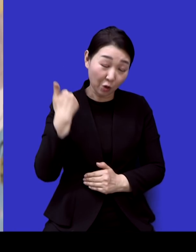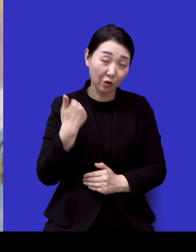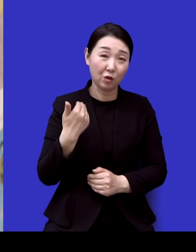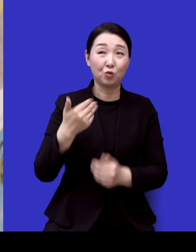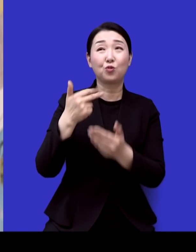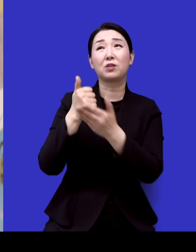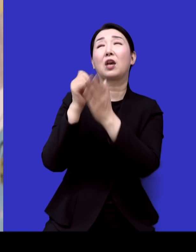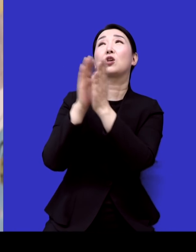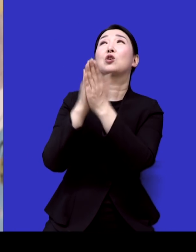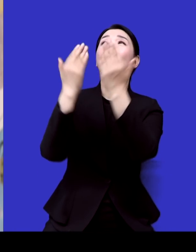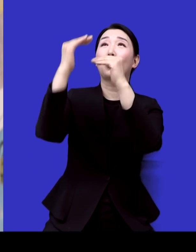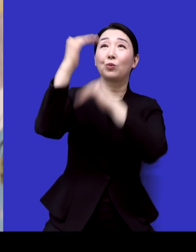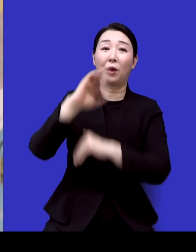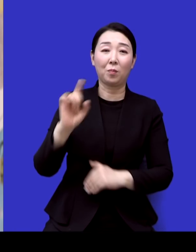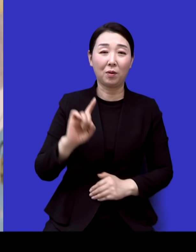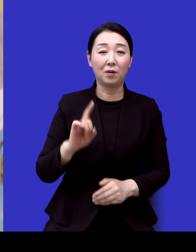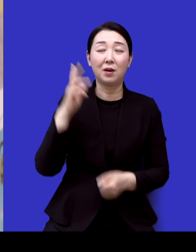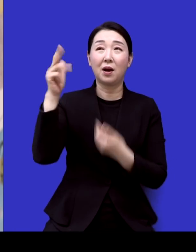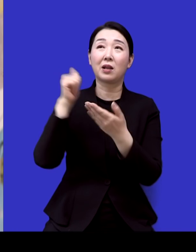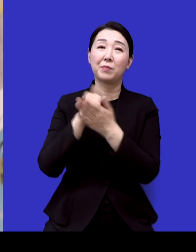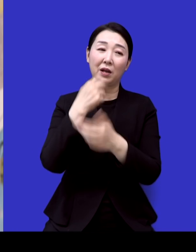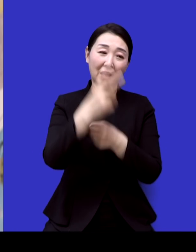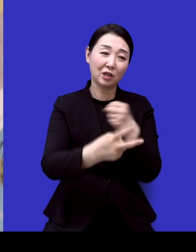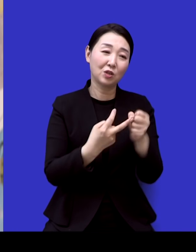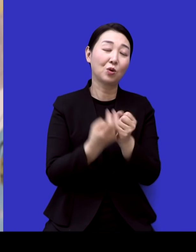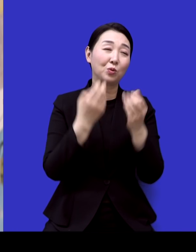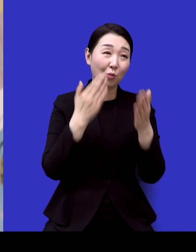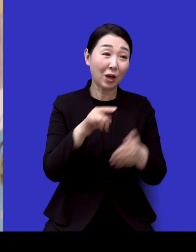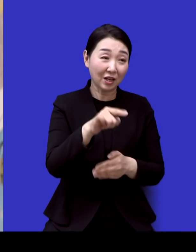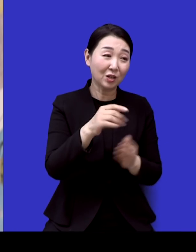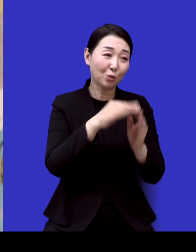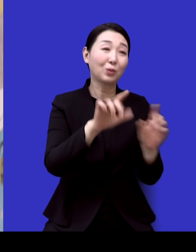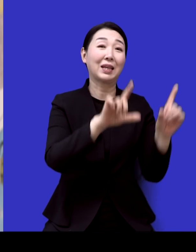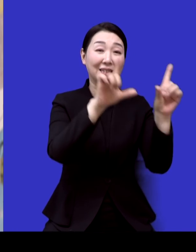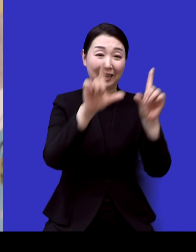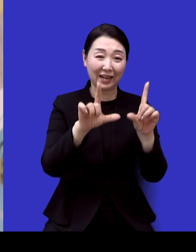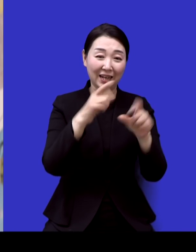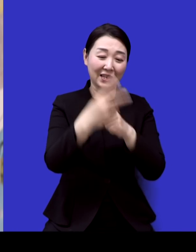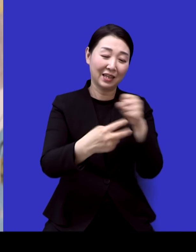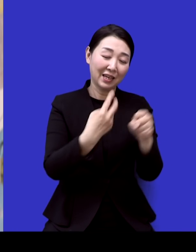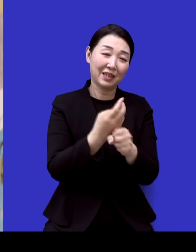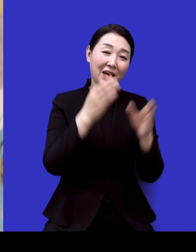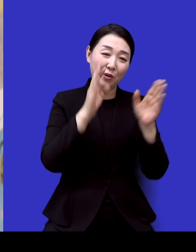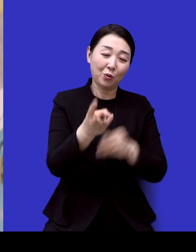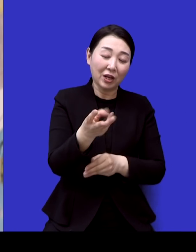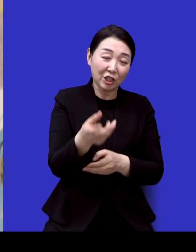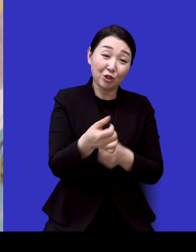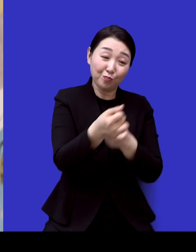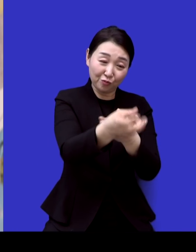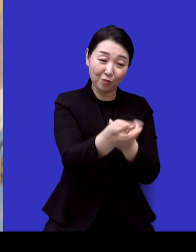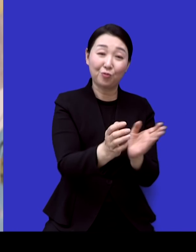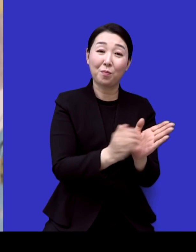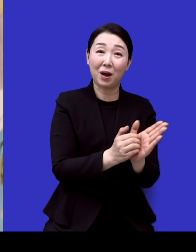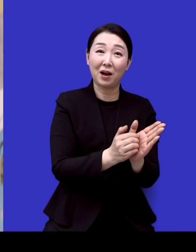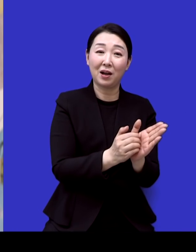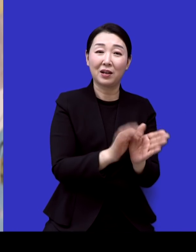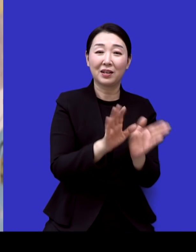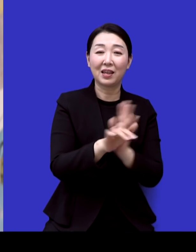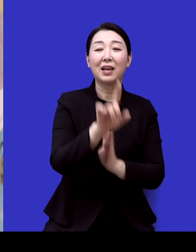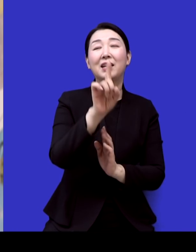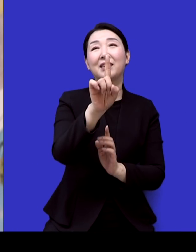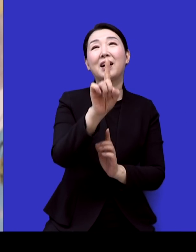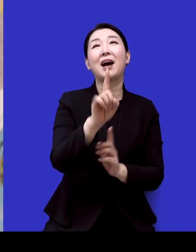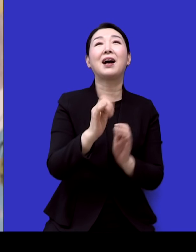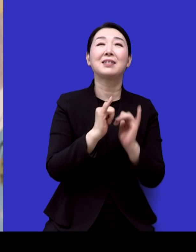했습니다. 하나님, 제가 2년 동안 그 동네에 살 텐데 2년 동안 제가 이렇게 씨를 뿌려서 진짜 딱